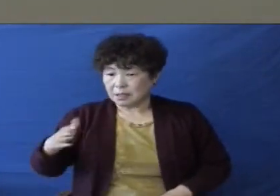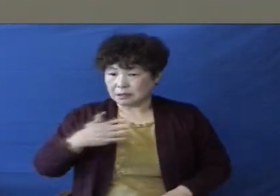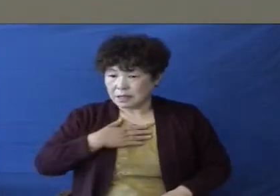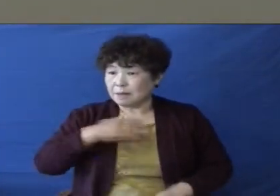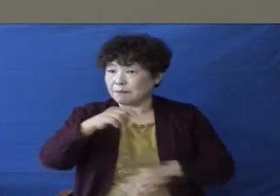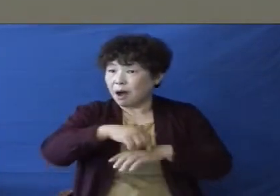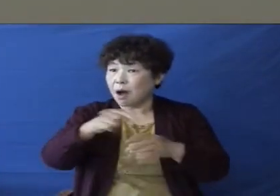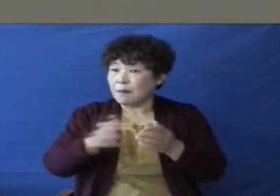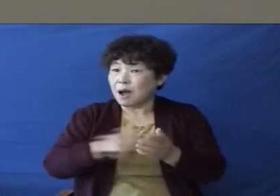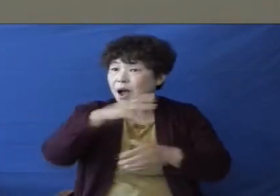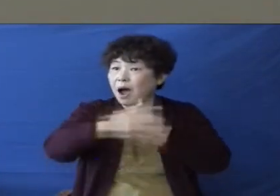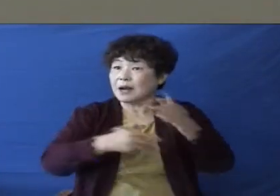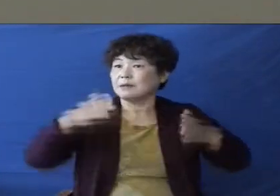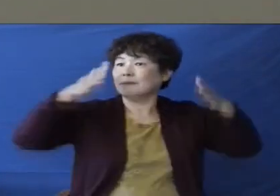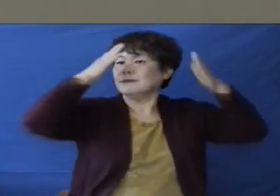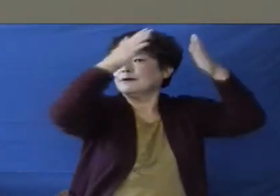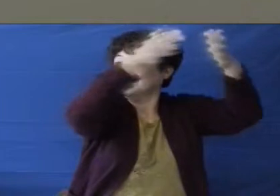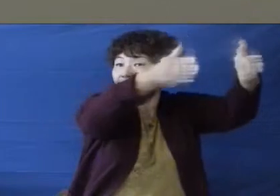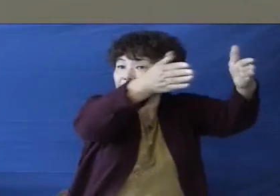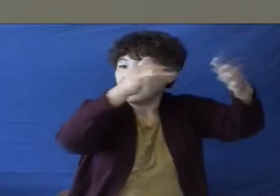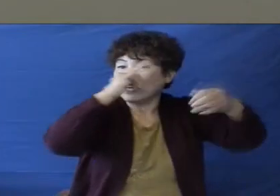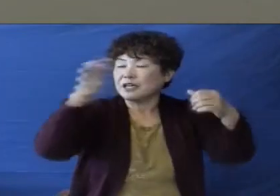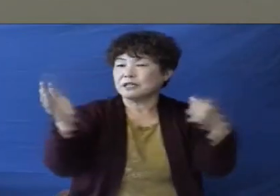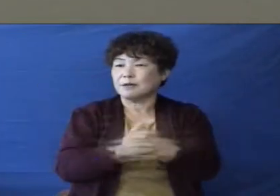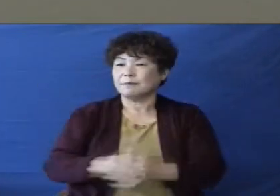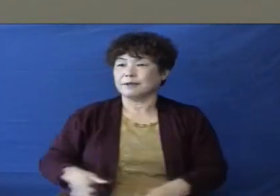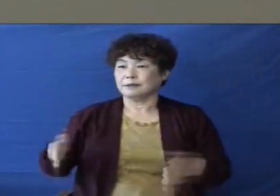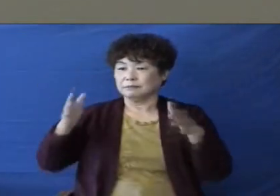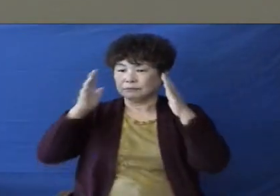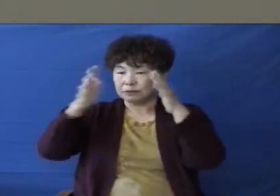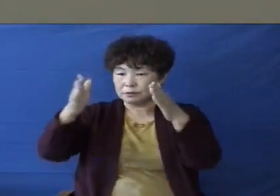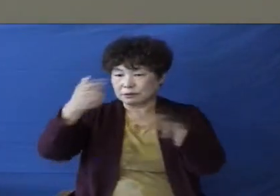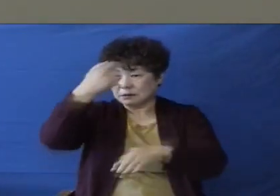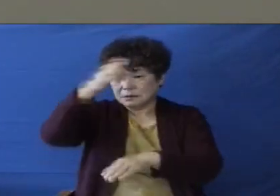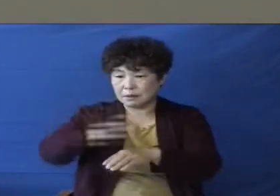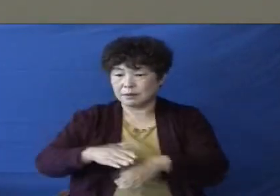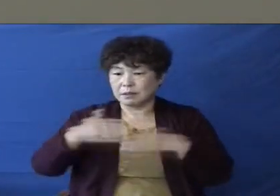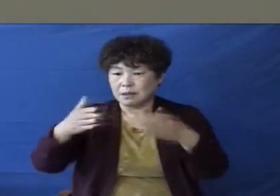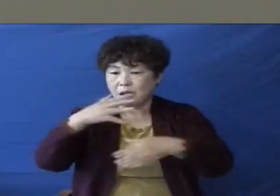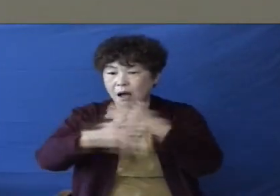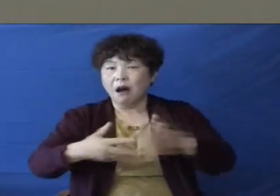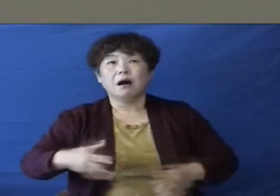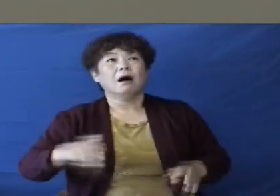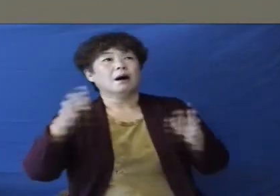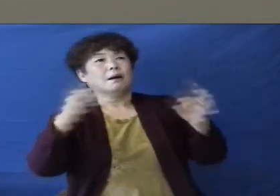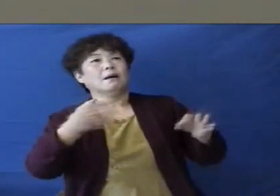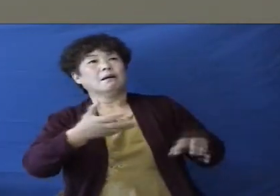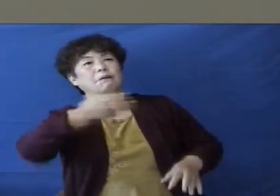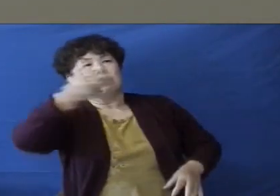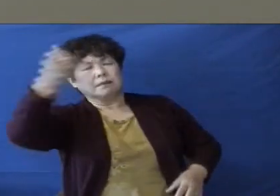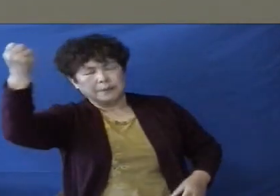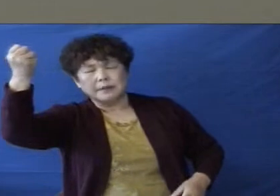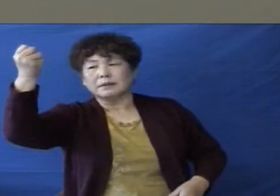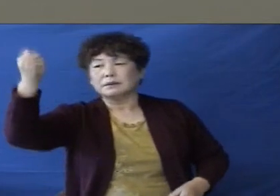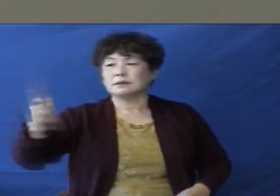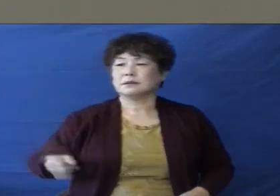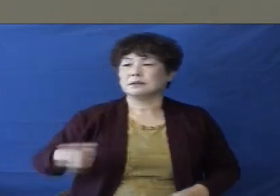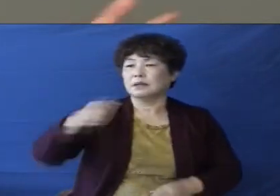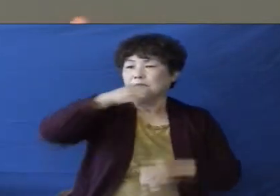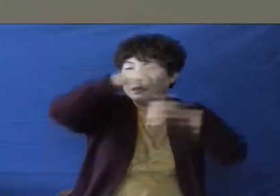등 그 우리에게도 있기를 축원합니다 예 마음이 흙과 적혀 꽈당 뭐 요동 치면